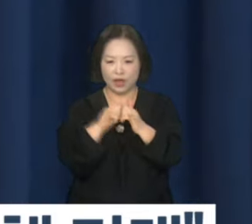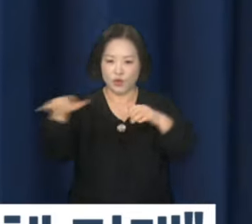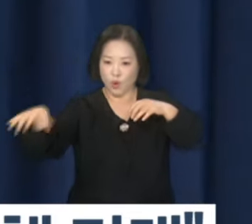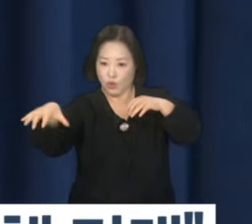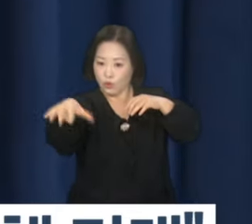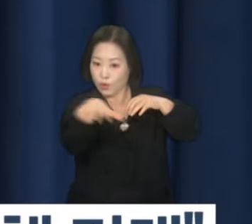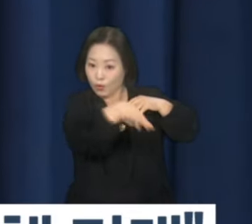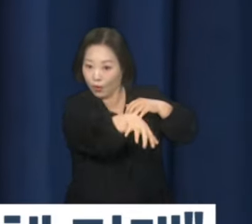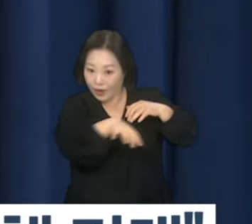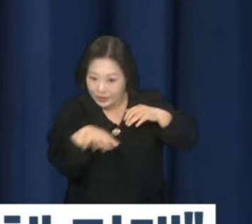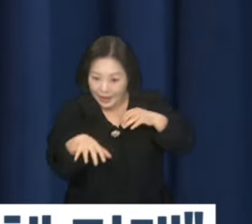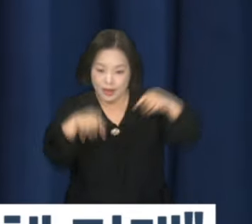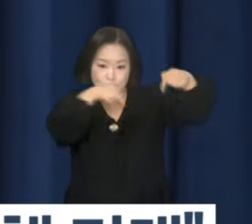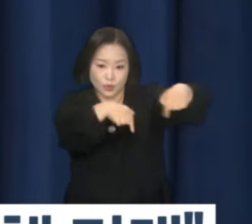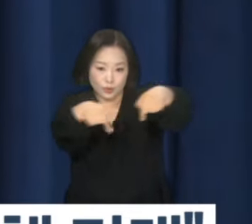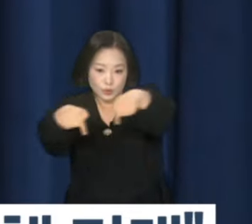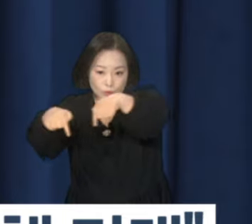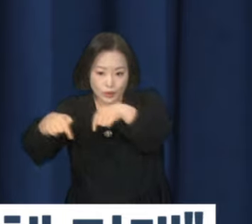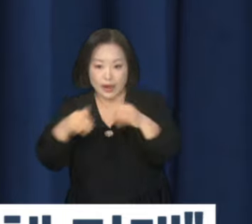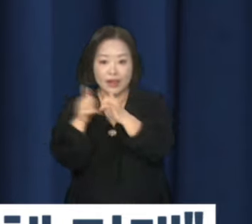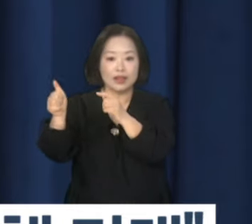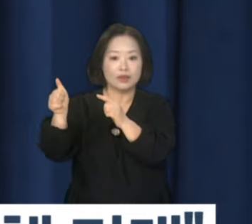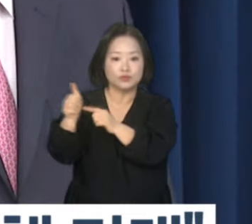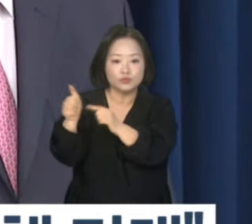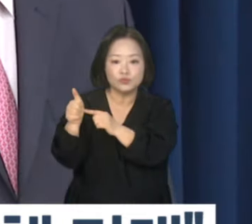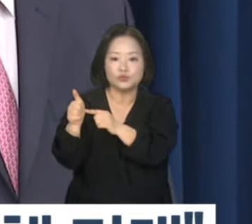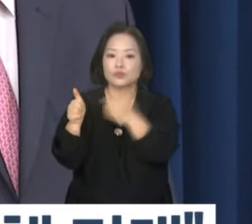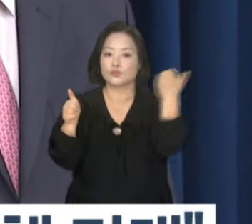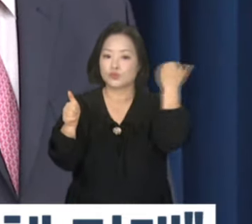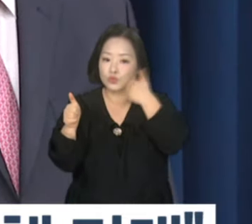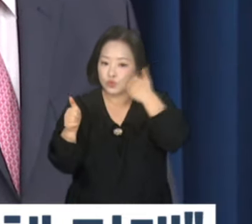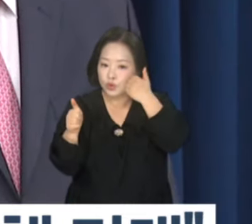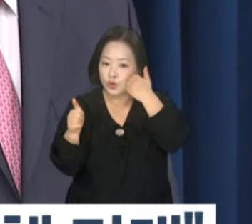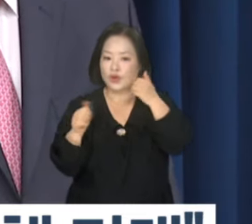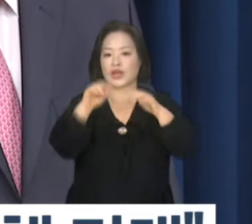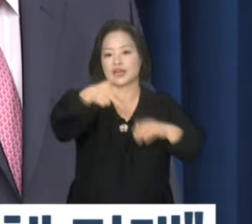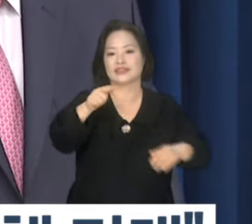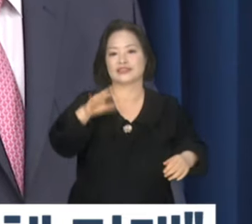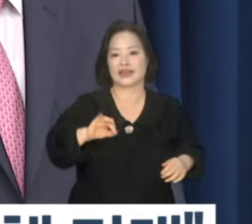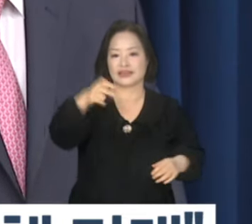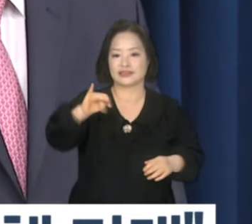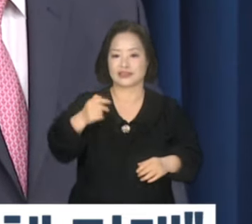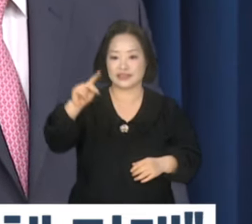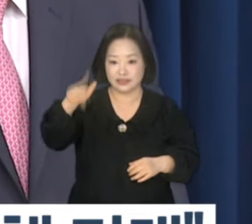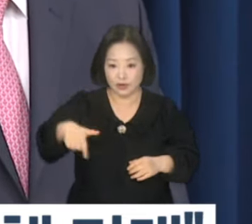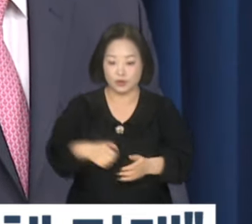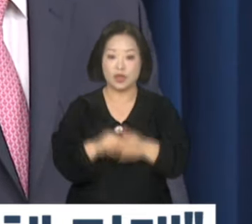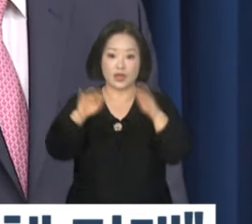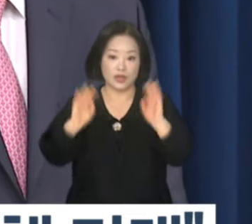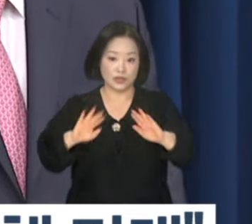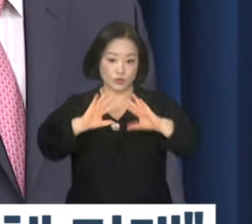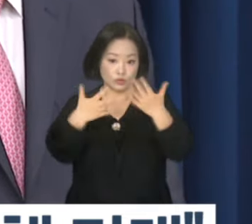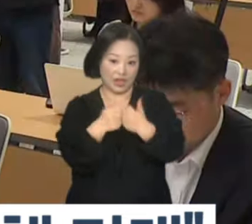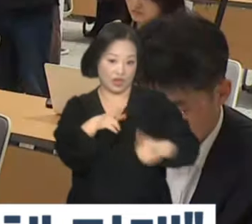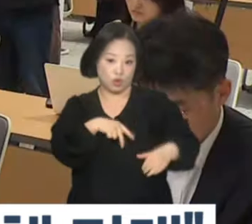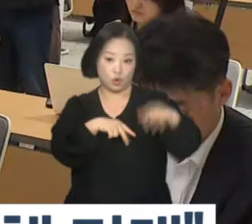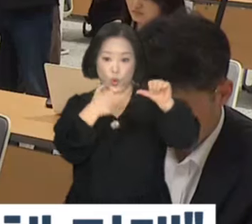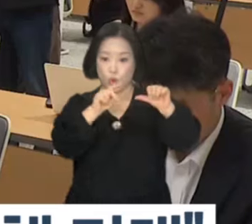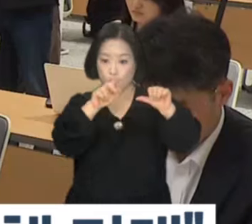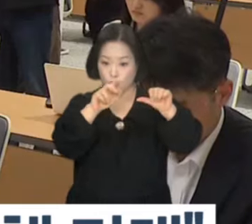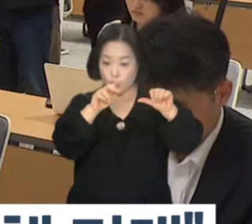소통으로 직무를 수행해 줄 걸로 기대한다고 밝혔습니다 정신임 실장은 오성 국회의원으로 청와대